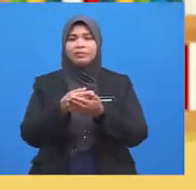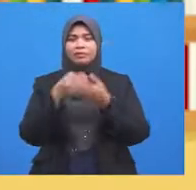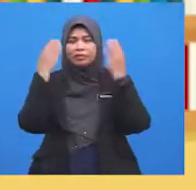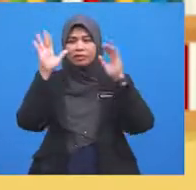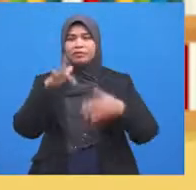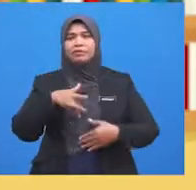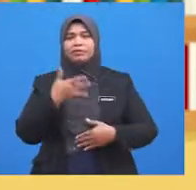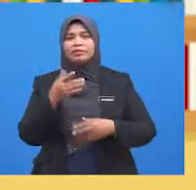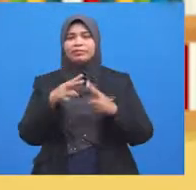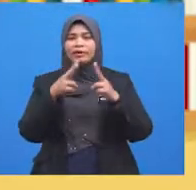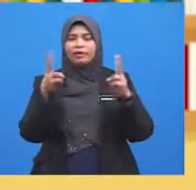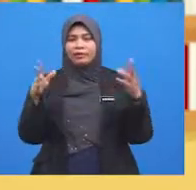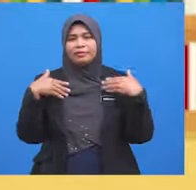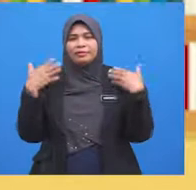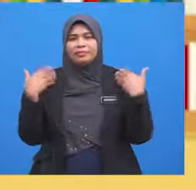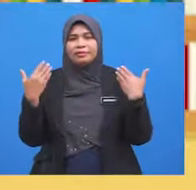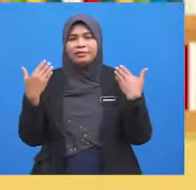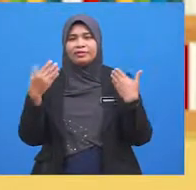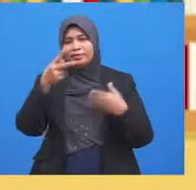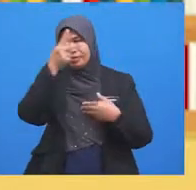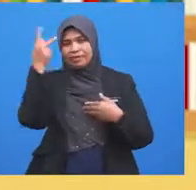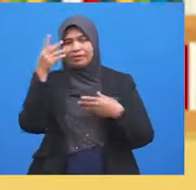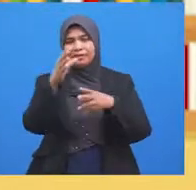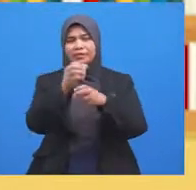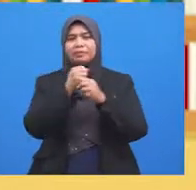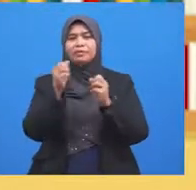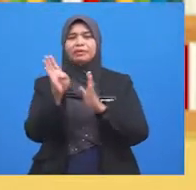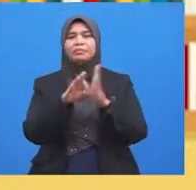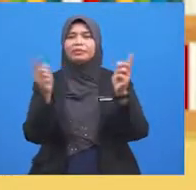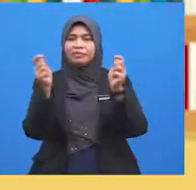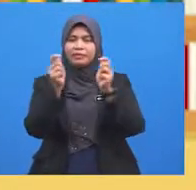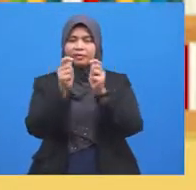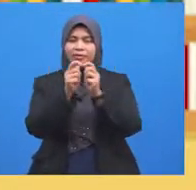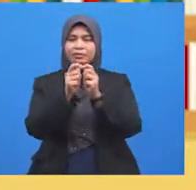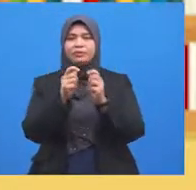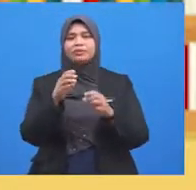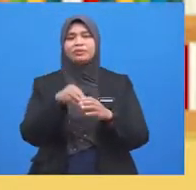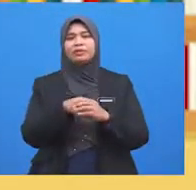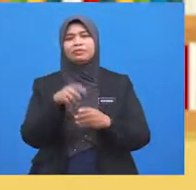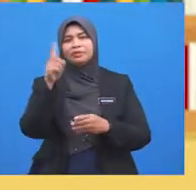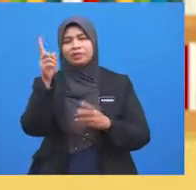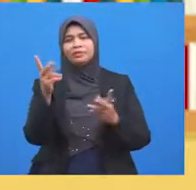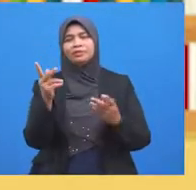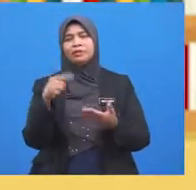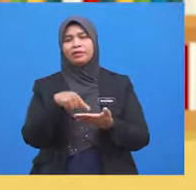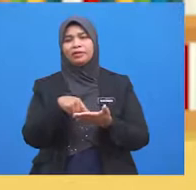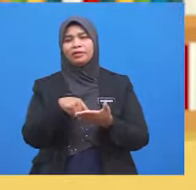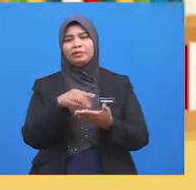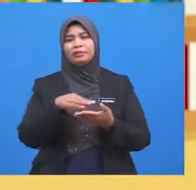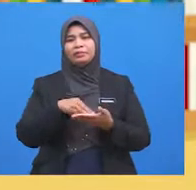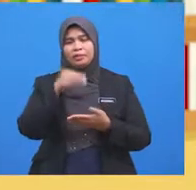berasa sangat gembira kerana dapat bertemu kembali dalam satu lagi pengajaran